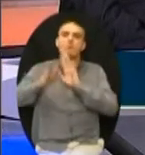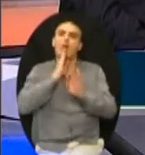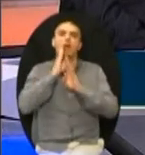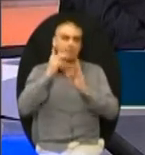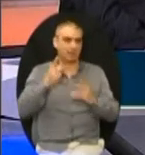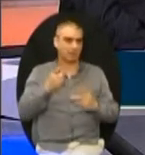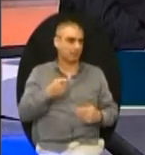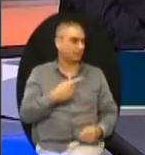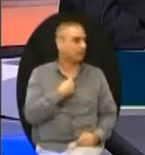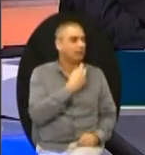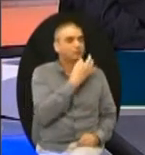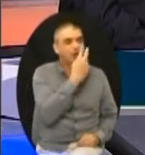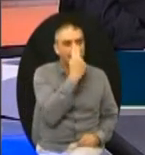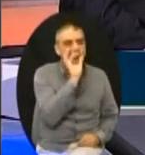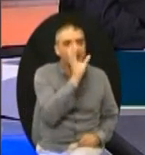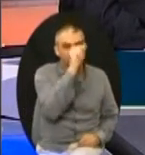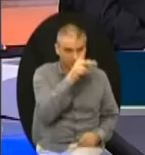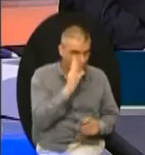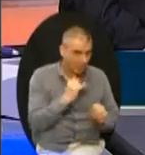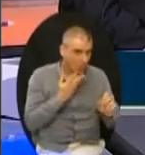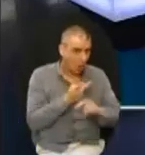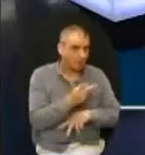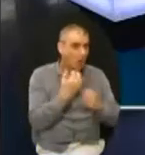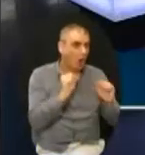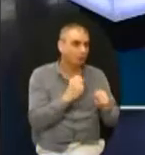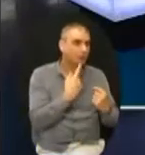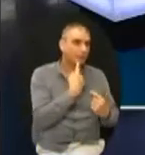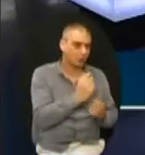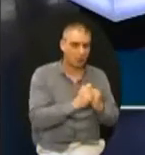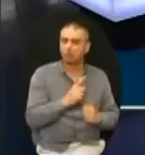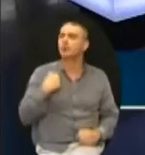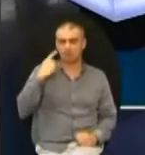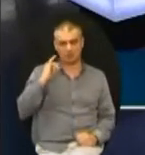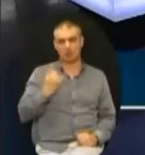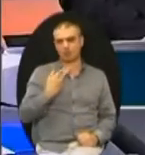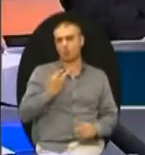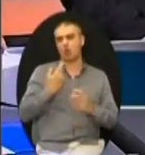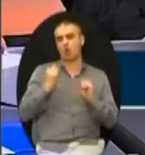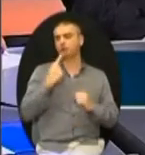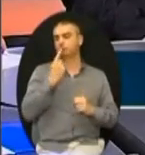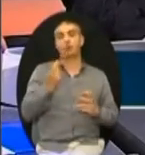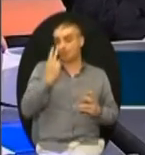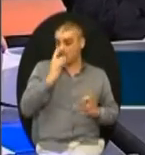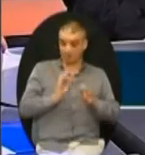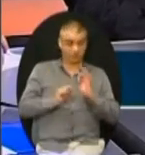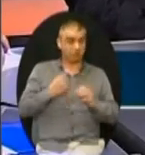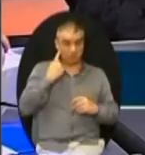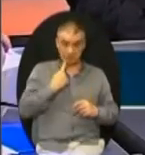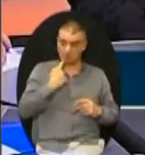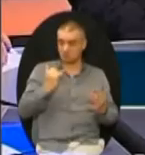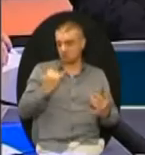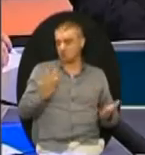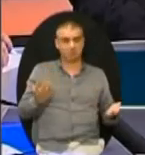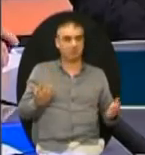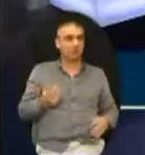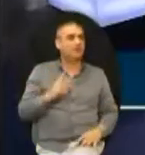ובוודאי לא חינוכית. דורם, בעיניך זה עובר את חופש הביטוי או לא עובר את חופש הביטוי? בעיניי זה יעבור את חופש הביטוי, כן. זה כן. מבחינה משפטית פלילית, זאת אומרת, אם